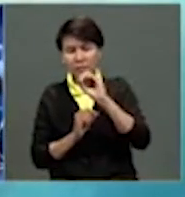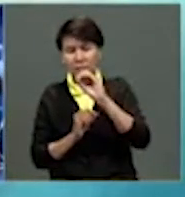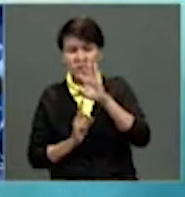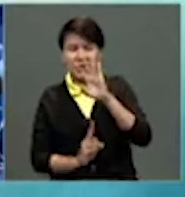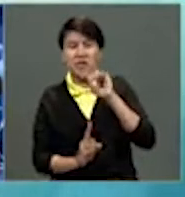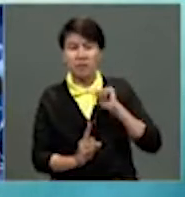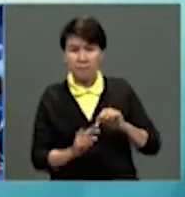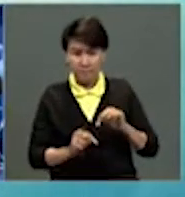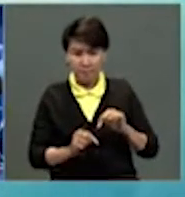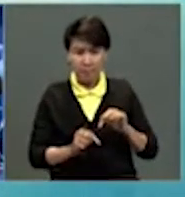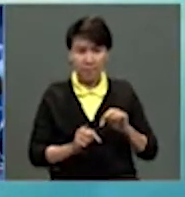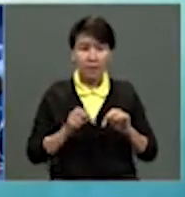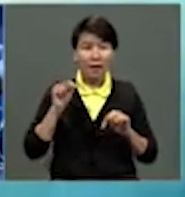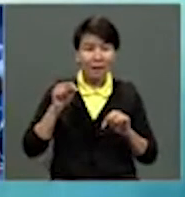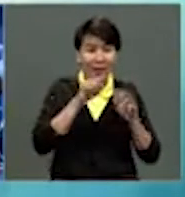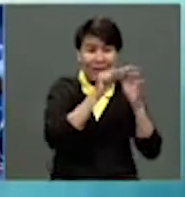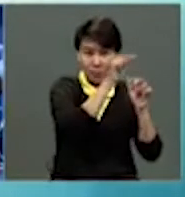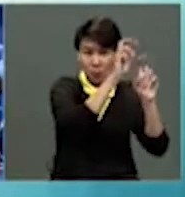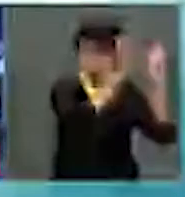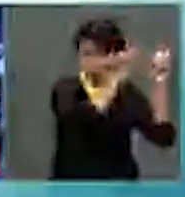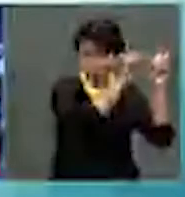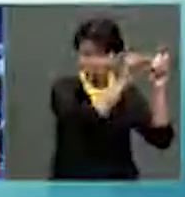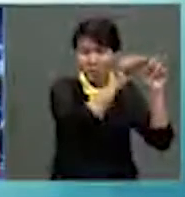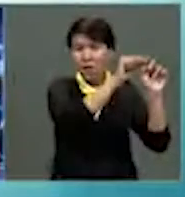ก็คือเอาทุกทุกพฤติกรรมมาดูๆกันเนี่ยนะครับแต่ถ้าดูแยกเฉพาะเรื่องของหน้ากากอนามัยนะครับอันนี้ดีเลยครับ0.92ถ้าดูเฉพาะเรื่องของการกินร้อนช้อนกลางของ